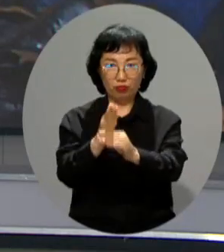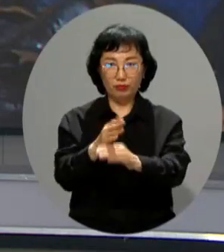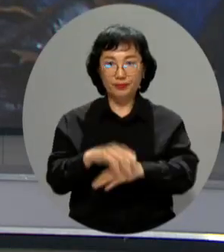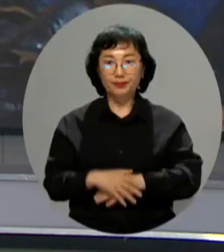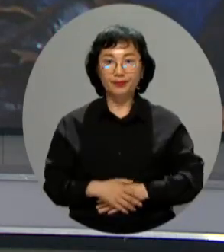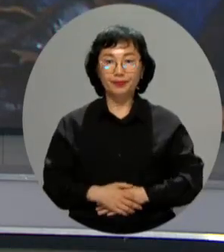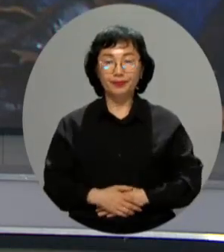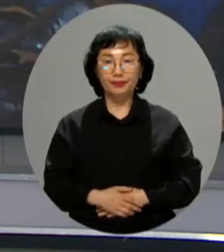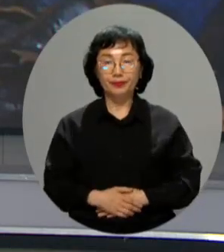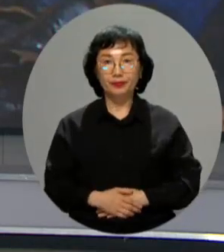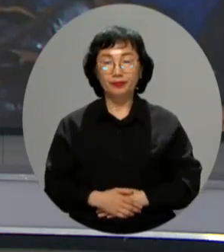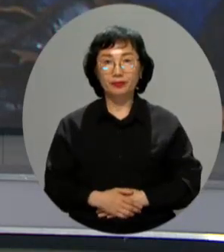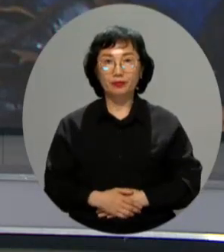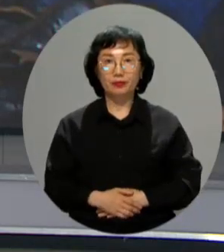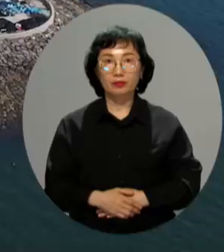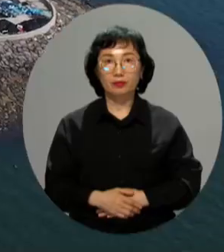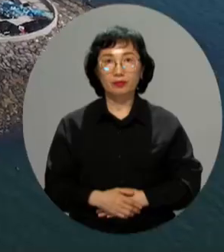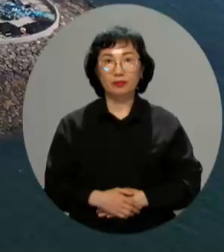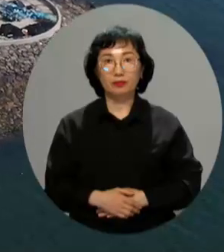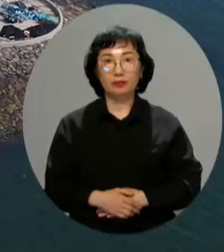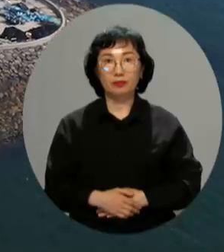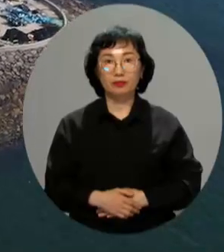기자입니다.